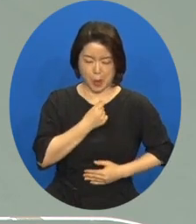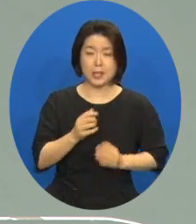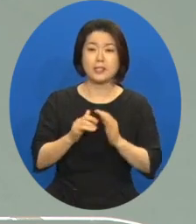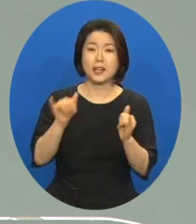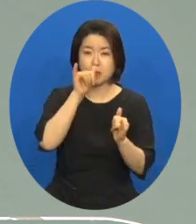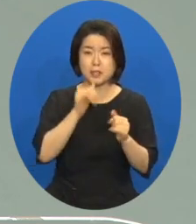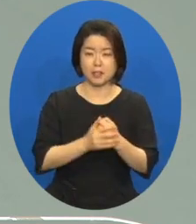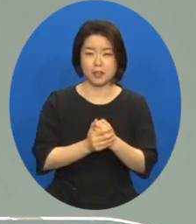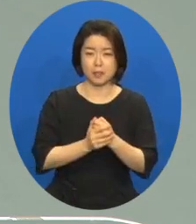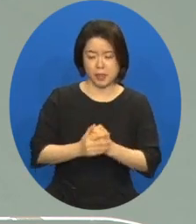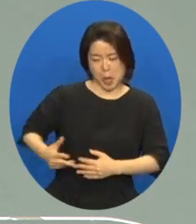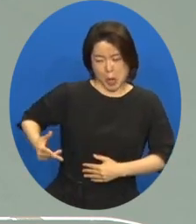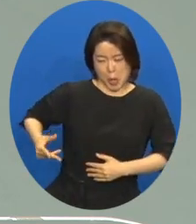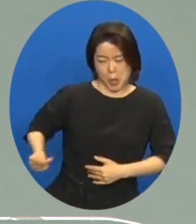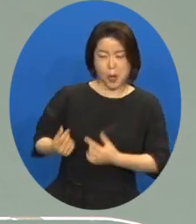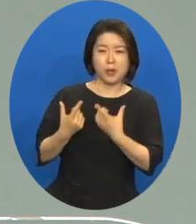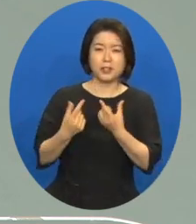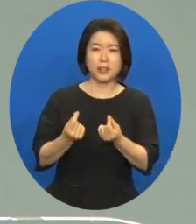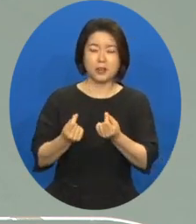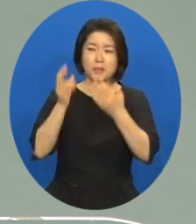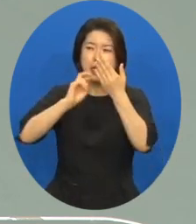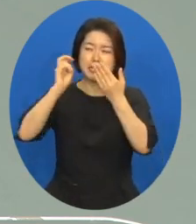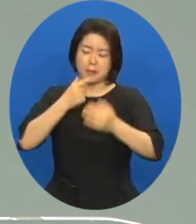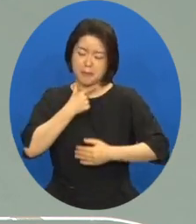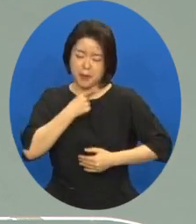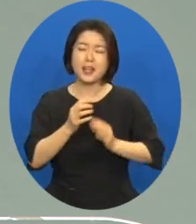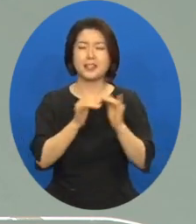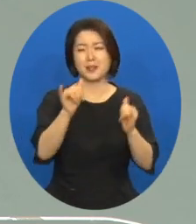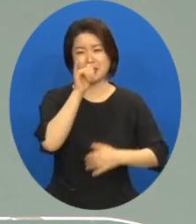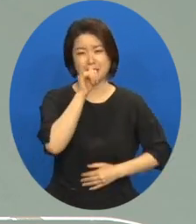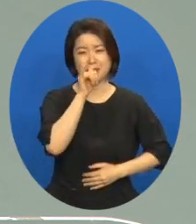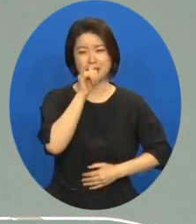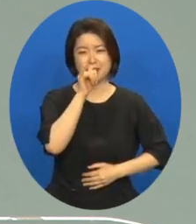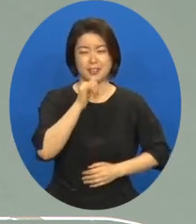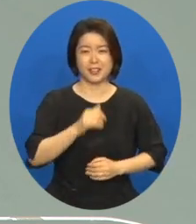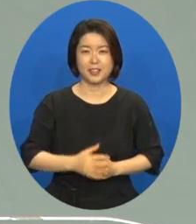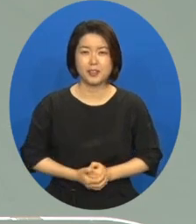마렵듯이 찬송이 마려운 사람이 있다는 겁니다.